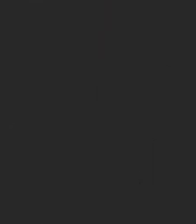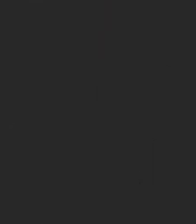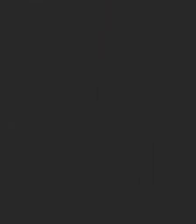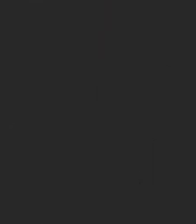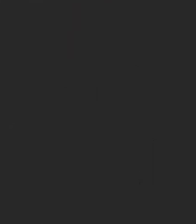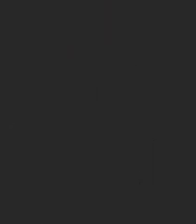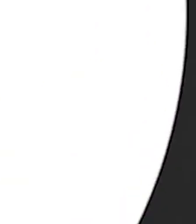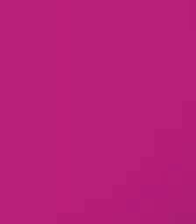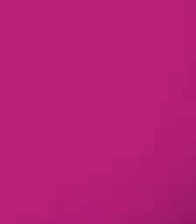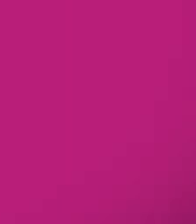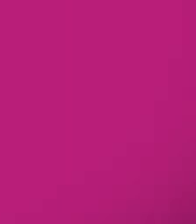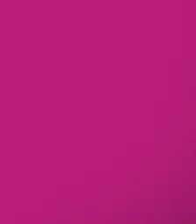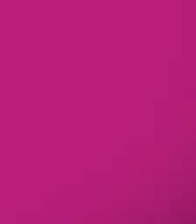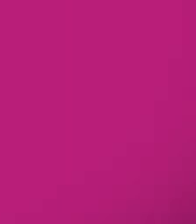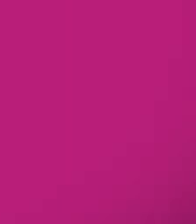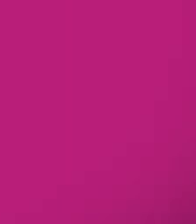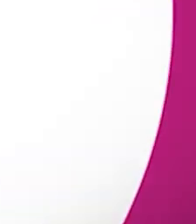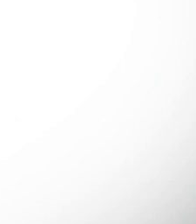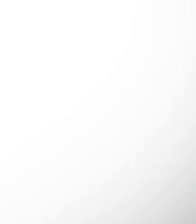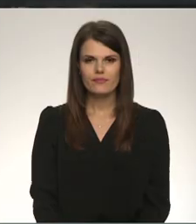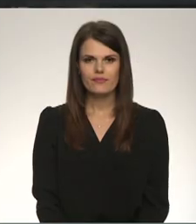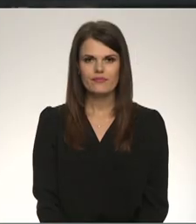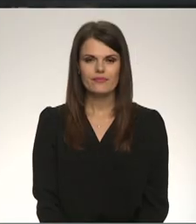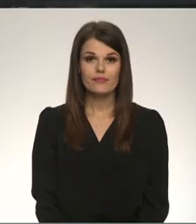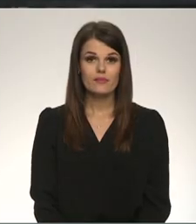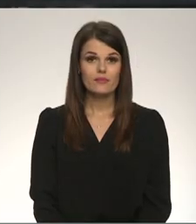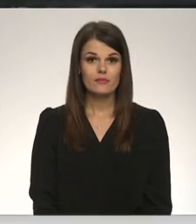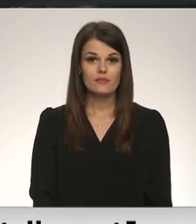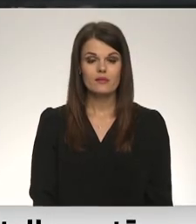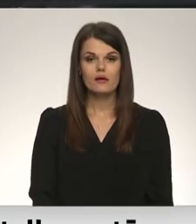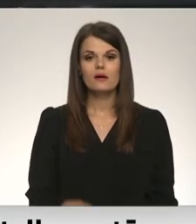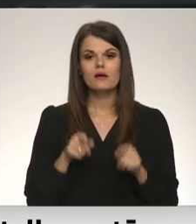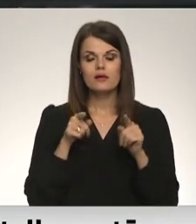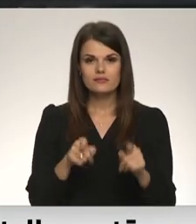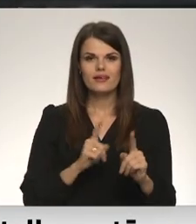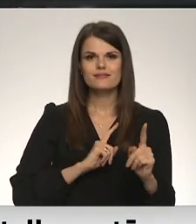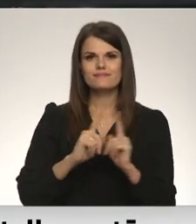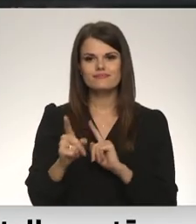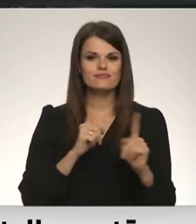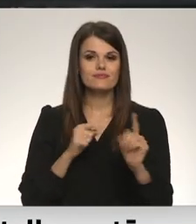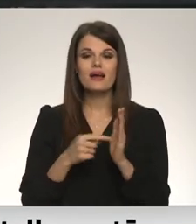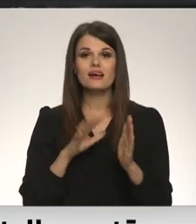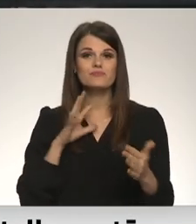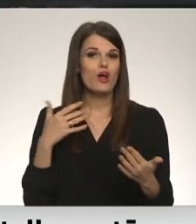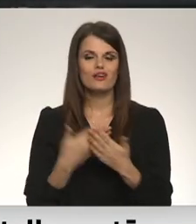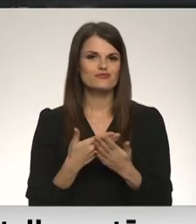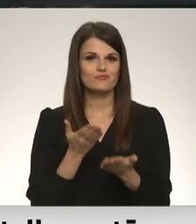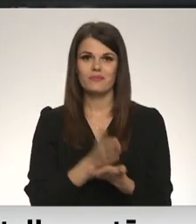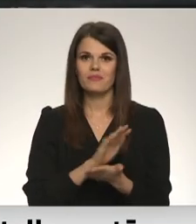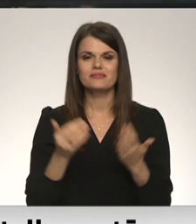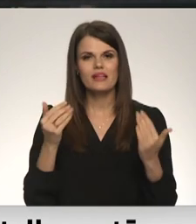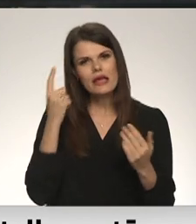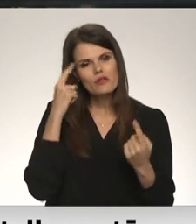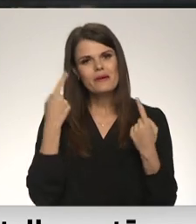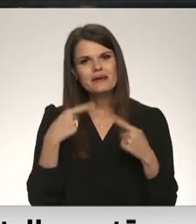Re, viss ēters ir te! Tāds tranzīts, kāds bija līdz šim, ir beidzies. Te ir jādomā par pilnīgi